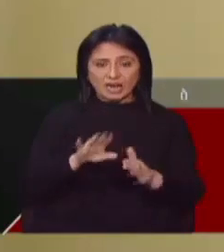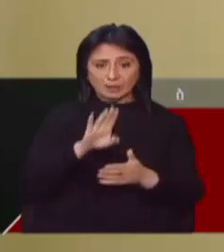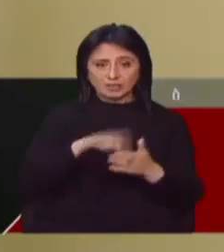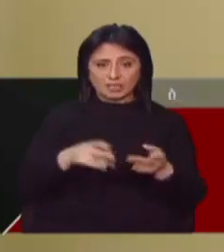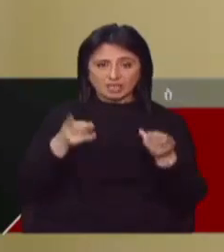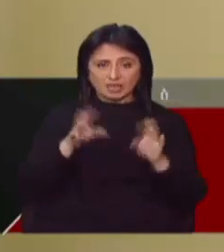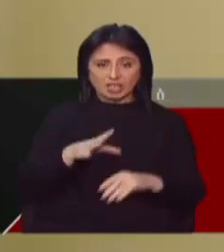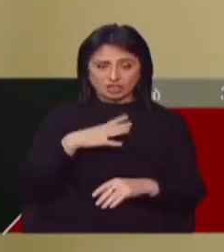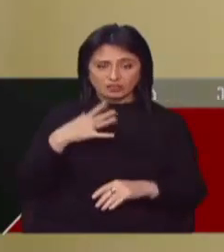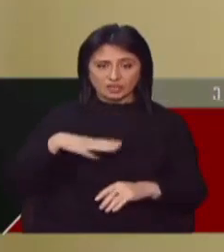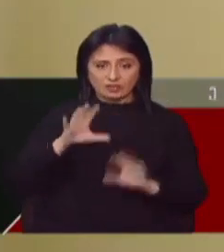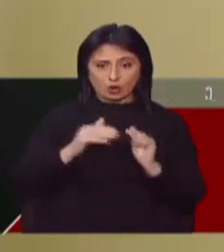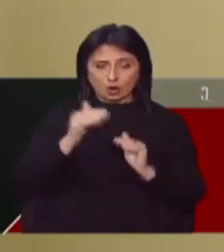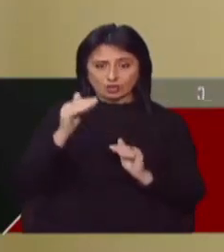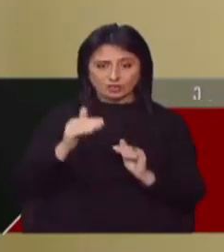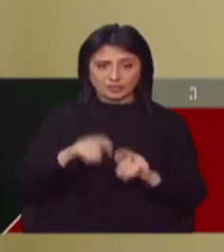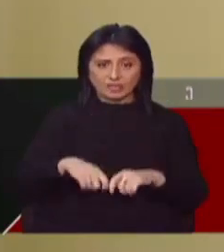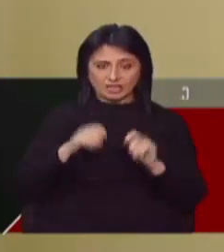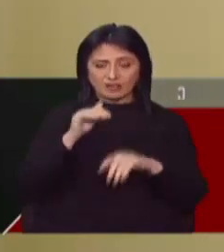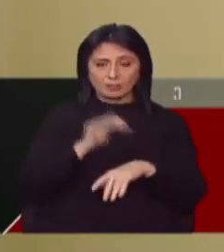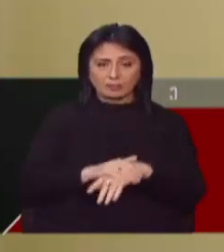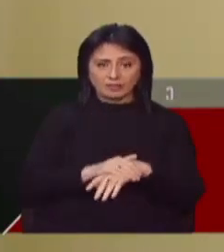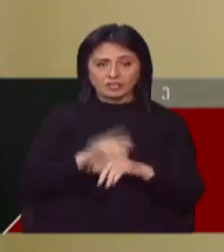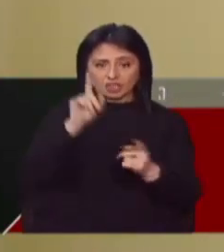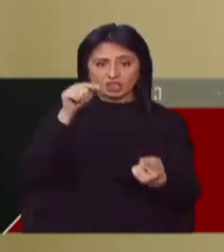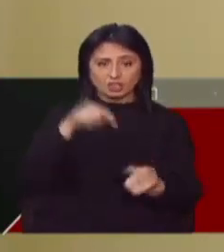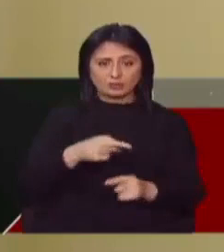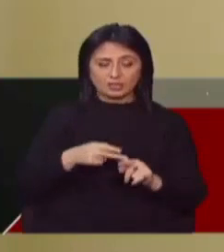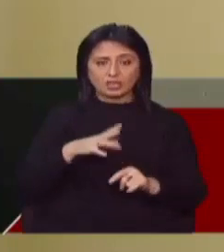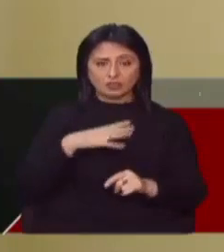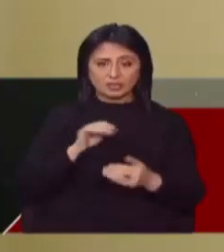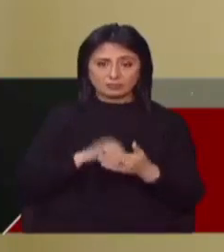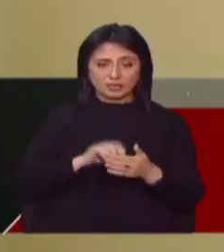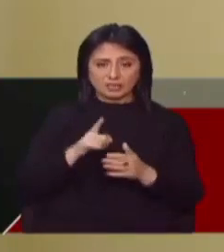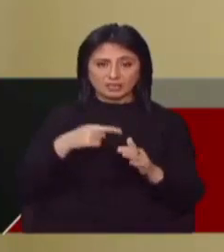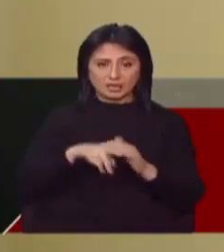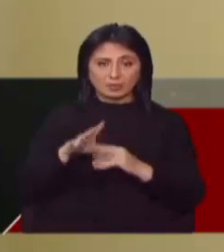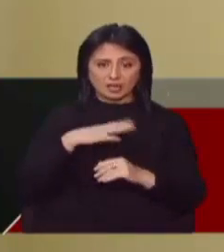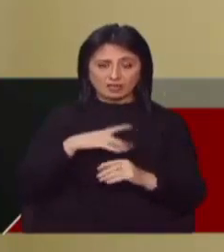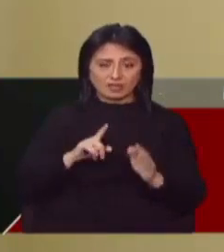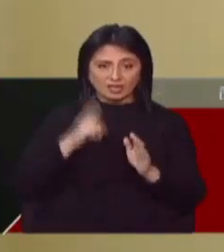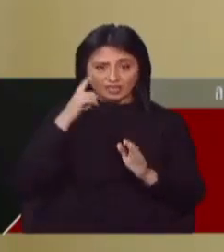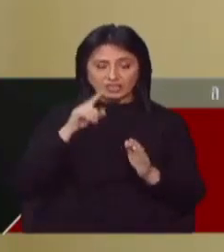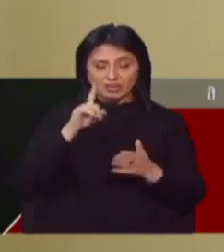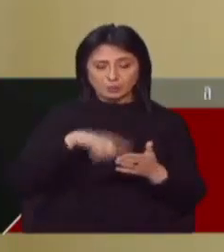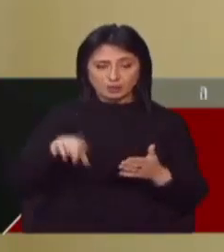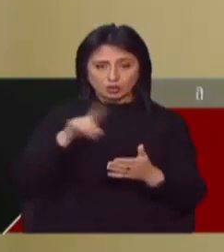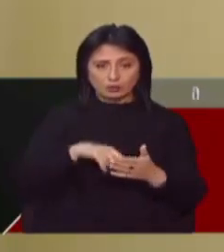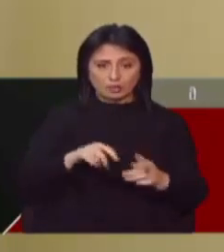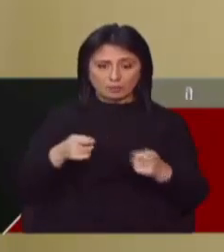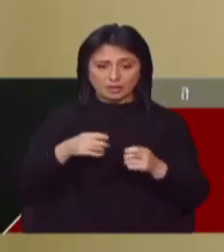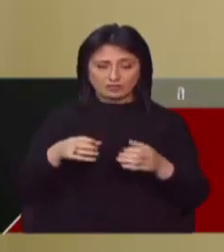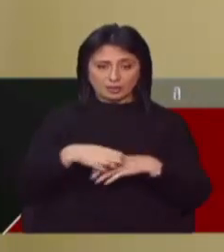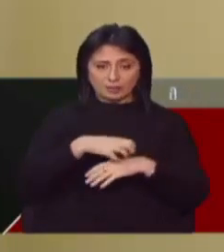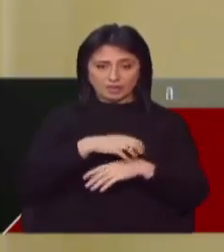bisgareșe, dar ce nu poți să cartulus construcții, dar voi bispacti, și să vă amisete, se hob, mizezii, snamuții, ne inițiere bune, impeachmentis, procedură bi, martorii